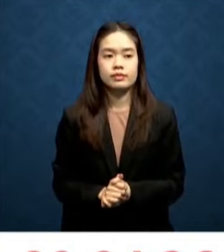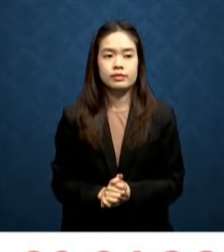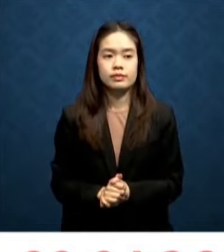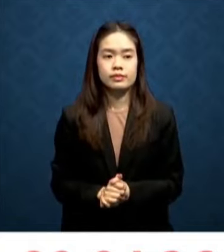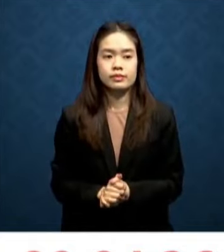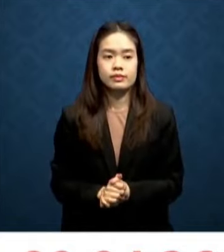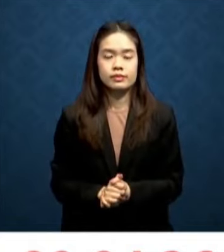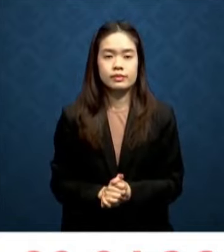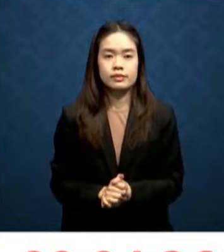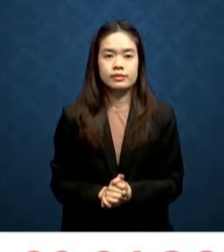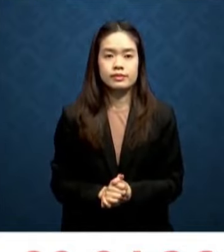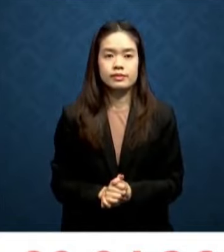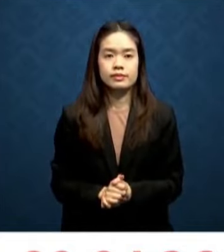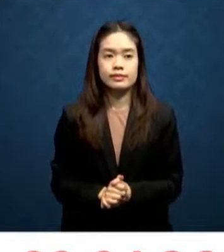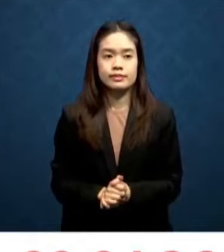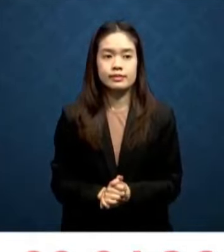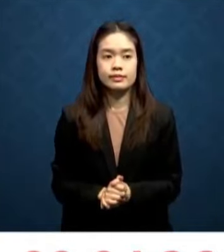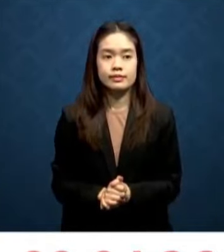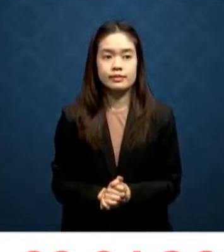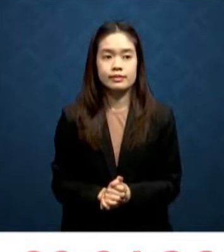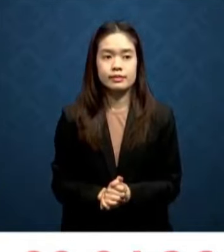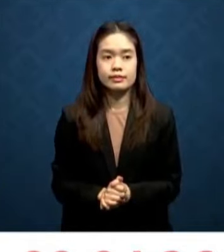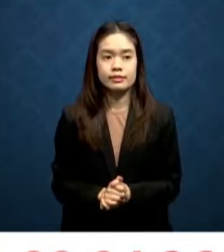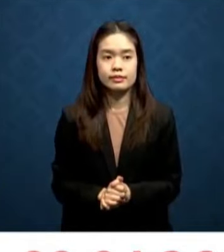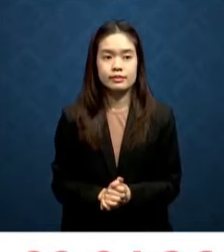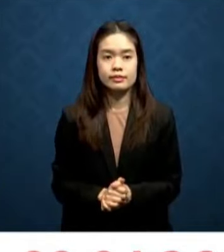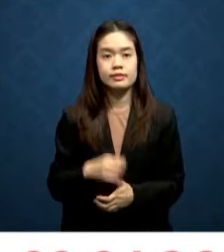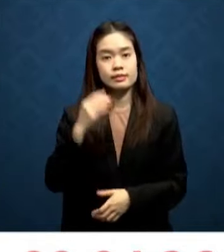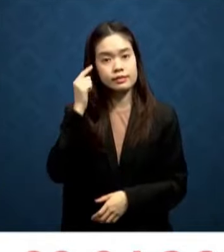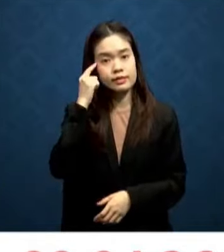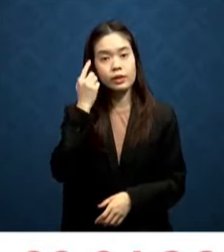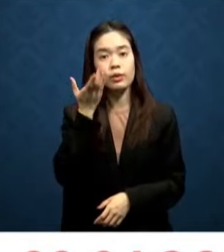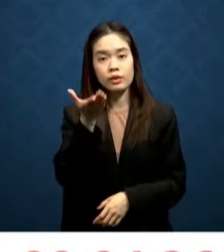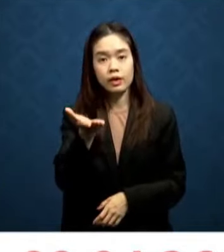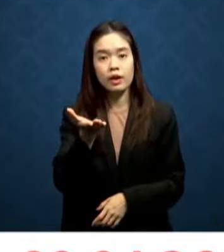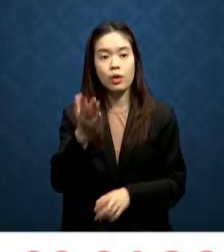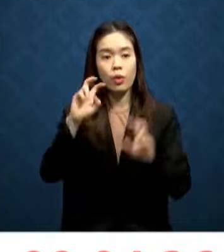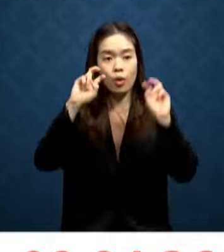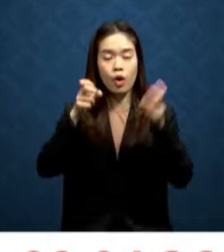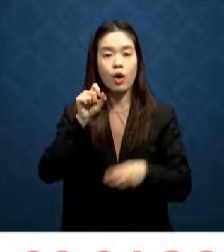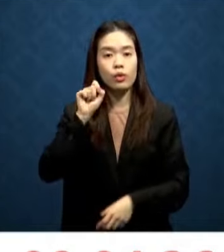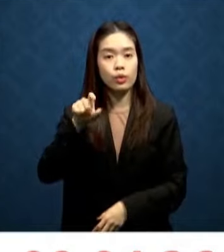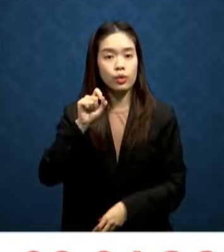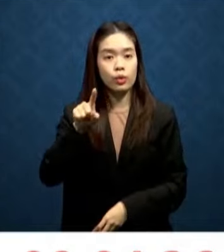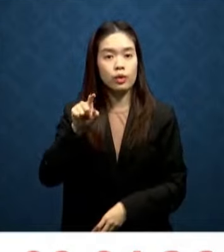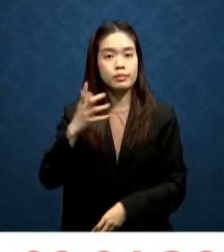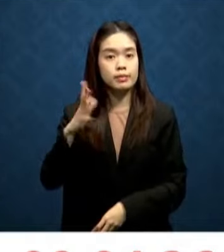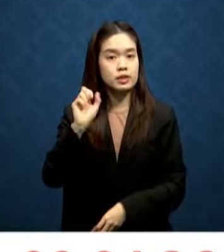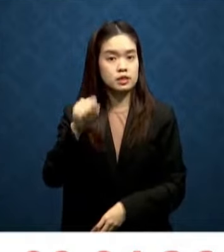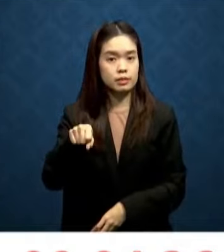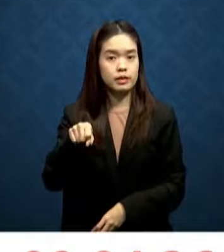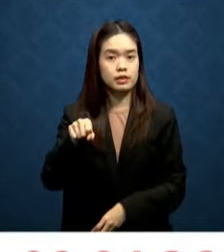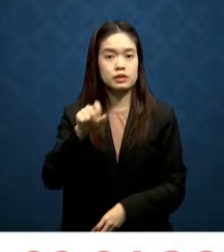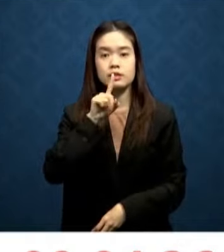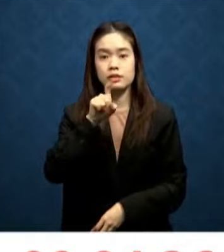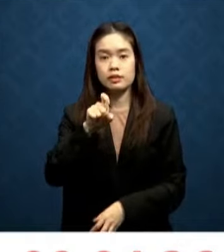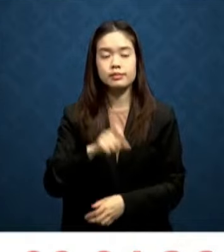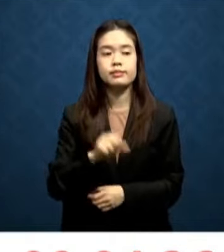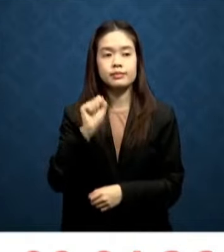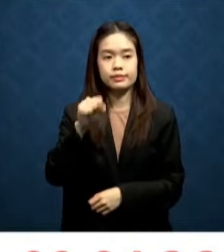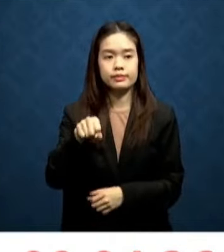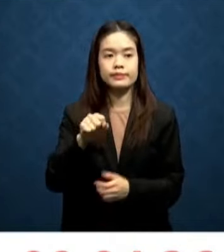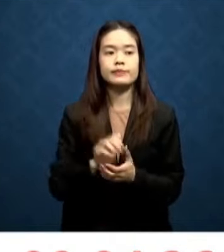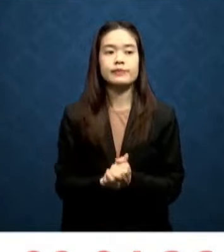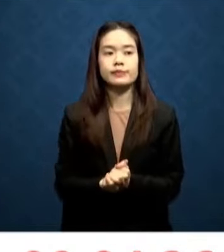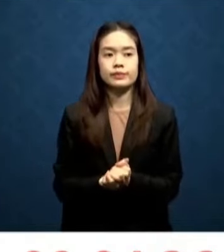ท่านเห็นว่าเป็นเรื่องที่ไม่ด่วนใช่ไหมครับ เห็นว่าไม่จำเป็นครับเร่งด่วนครับ ครับ